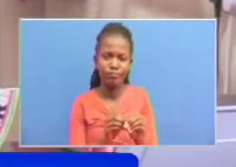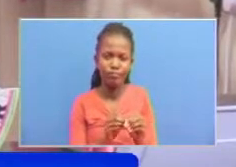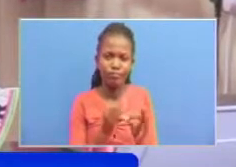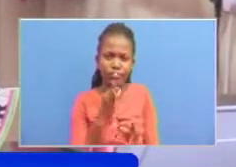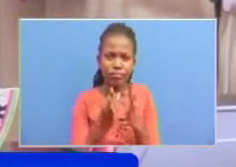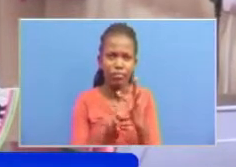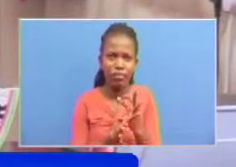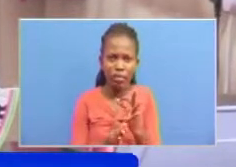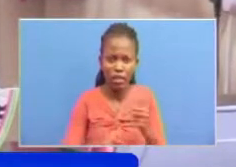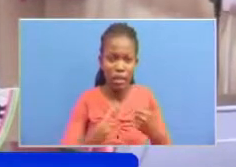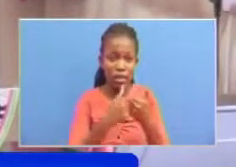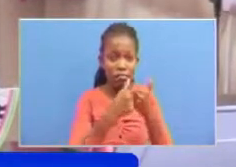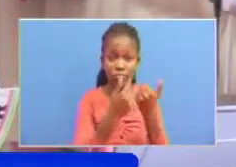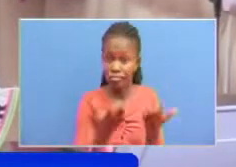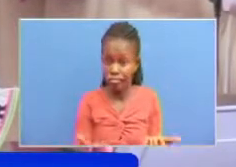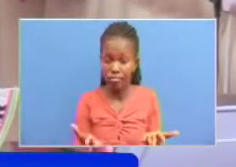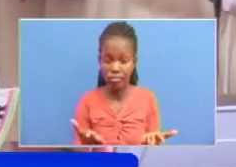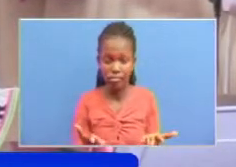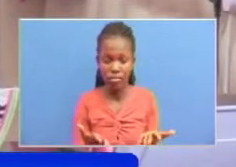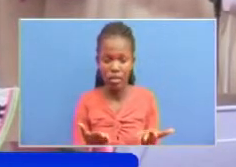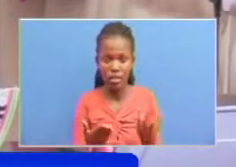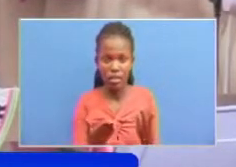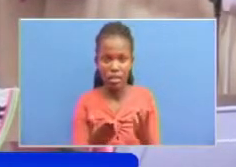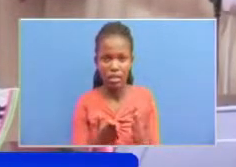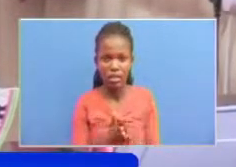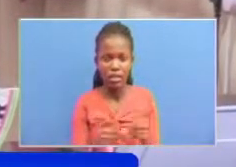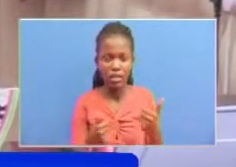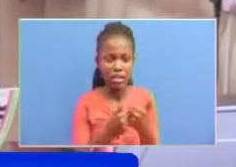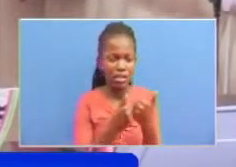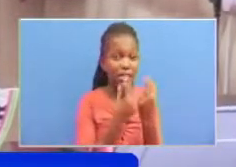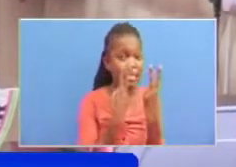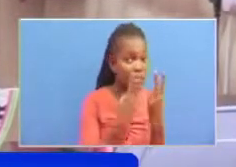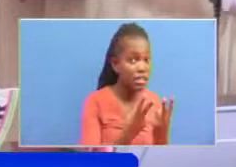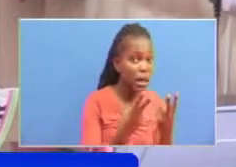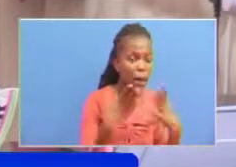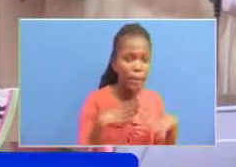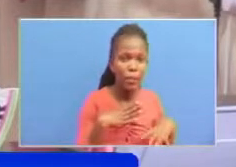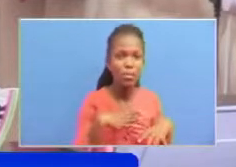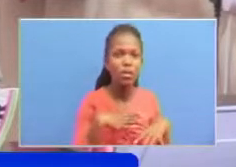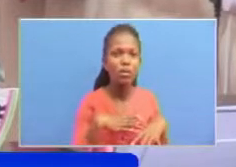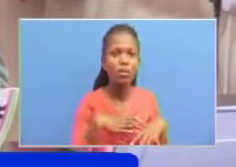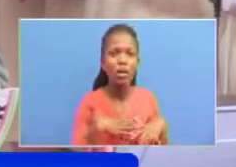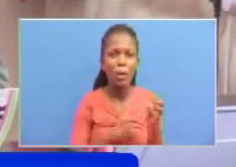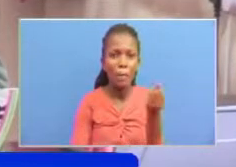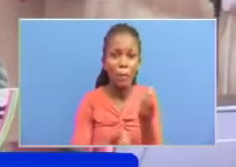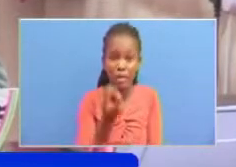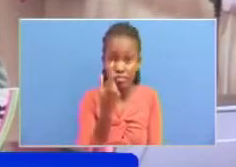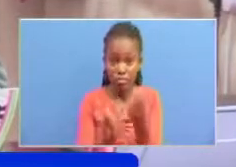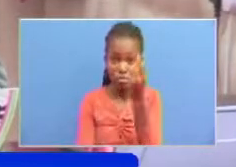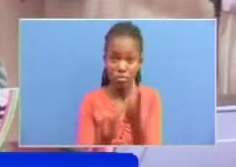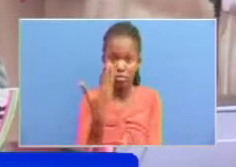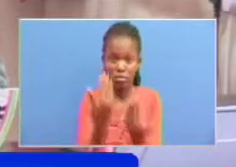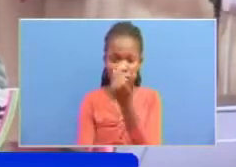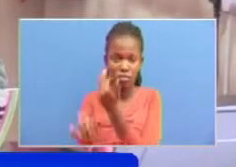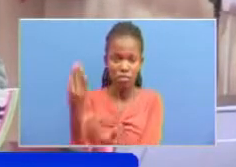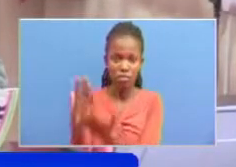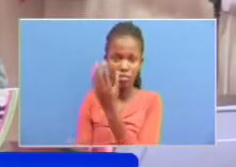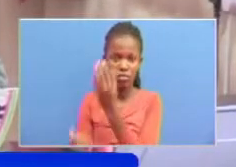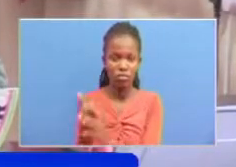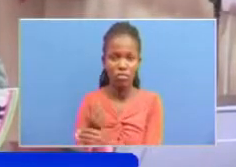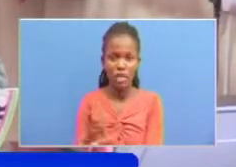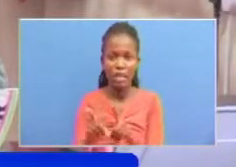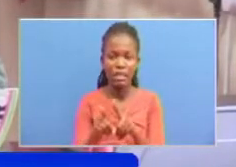ikiwa ajali imetokea, tumeshuhudia hata wakichoma watu, wakichoma magari, na hayo mambo si